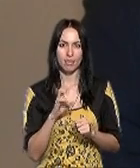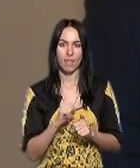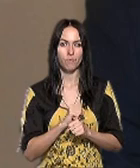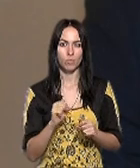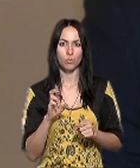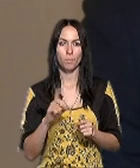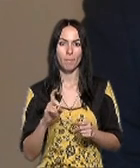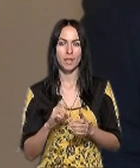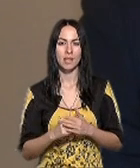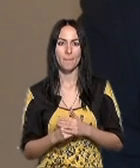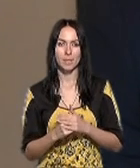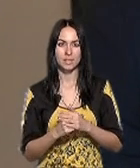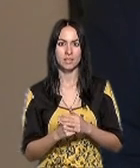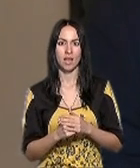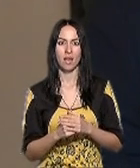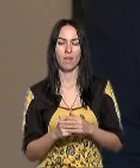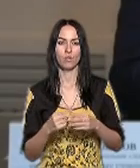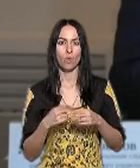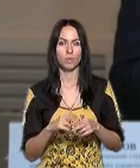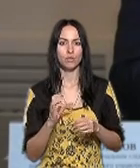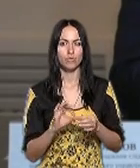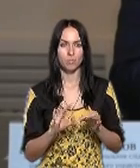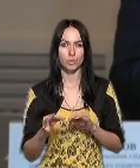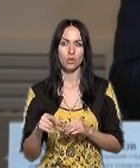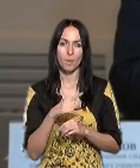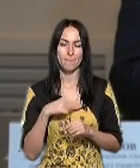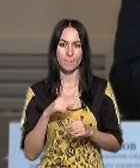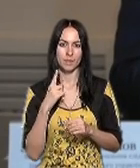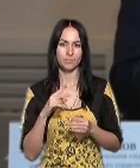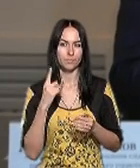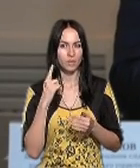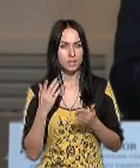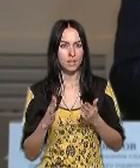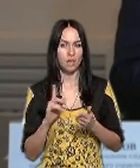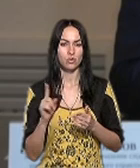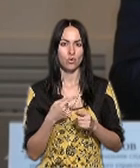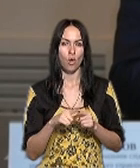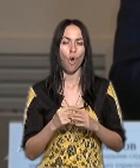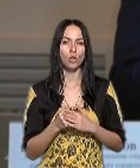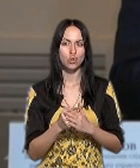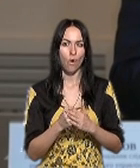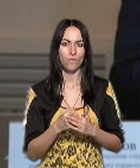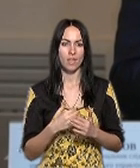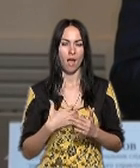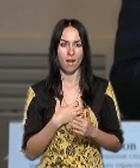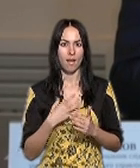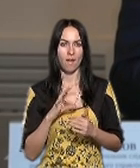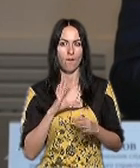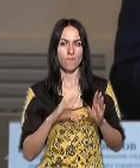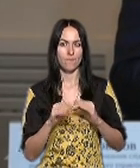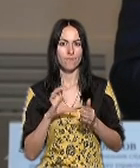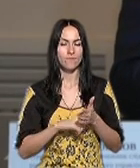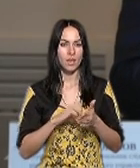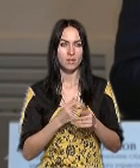там обладнання або ще будь-що. Ми схиляємося до того, що це основна наша версія, що все-таки ті особи,